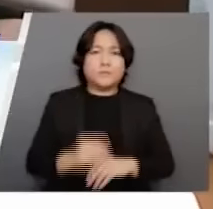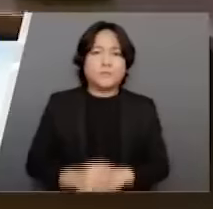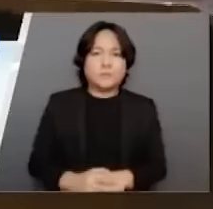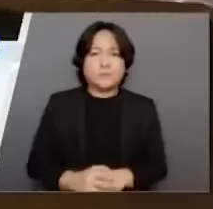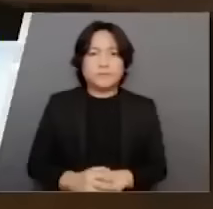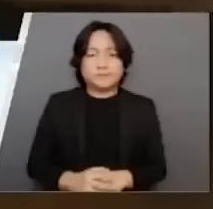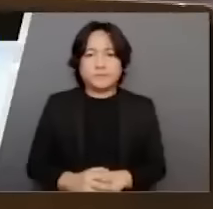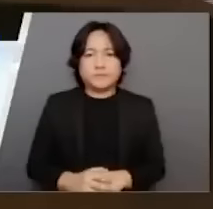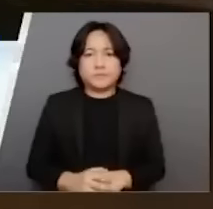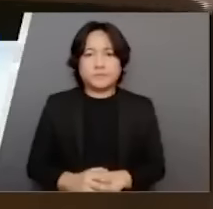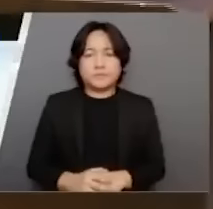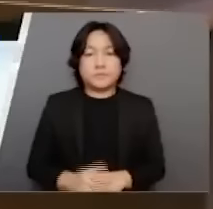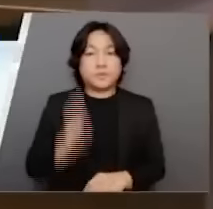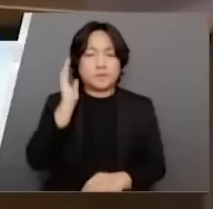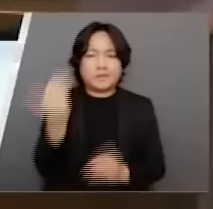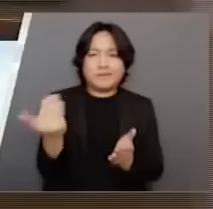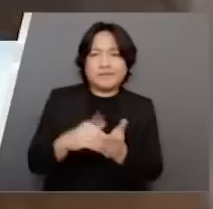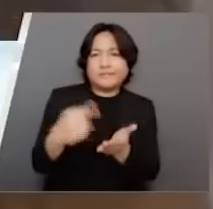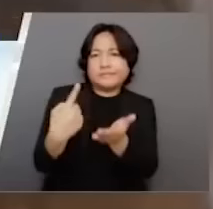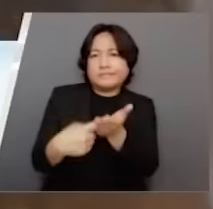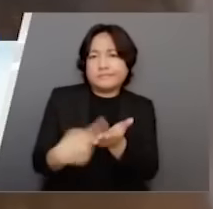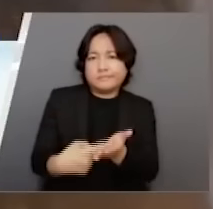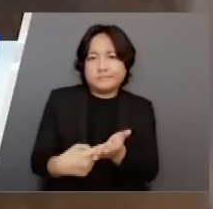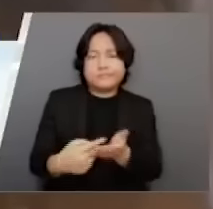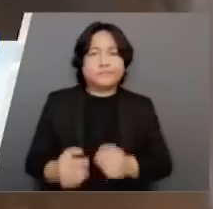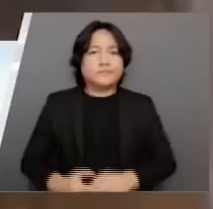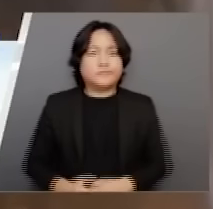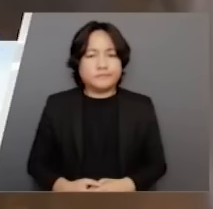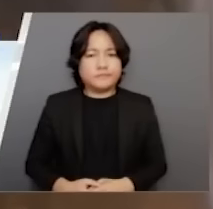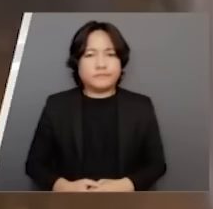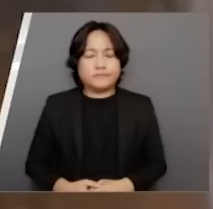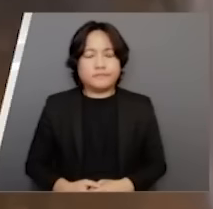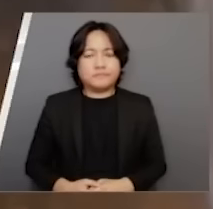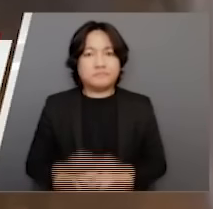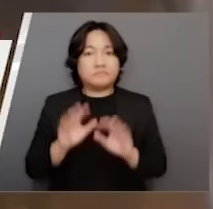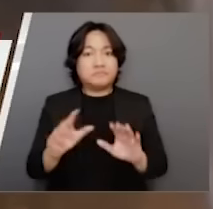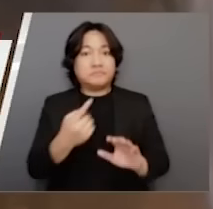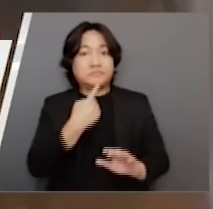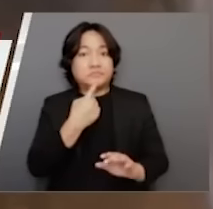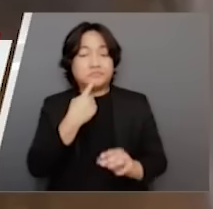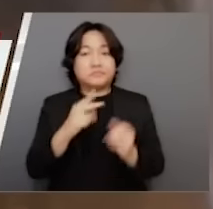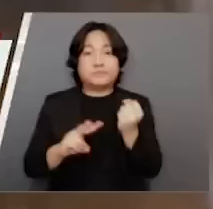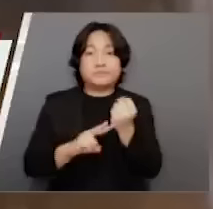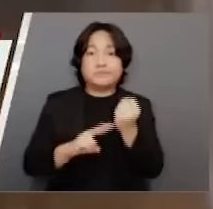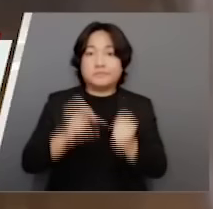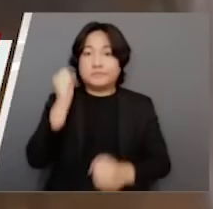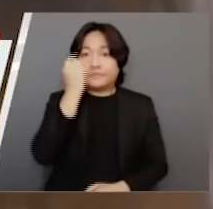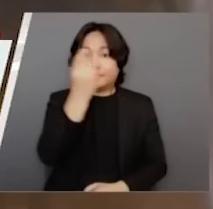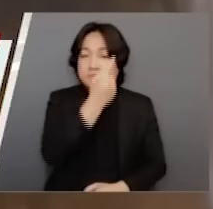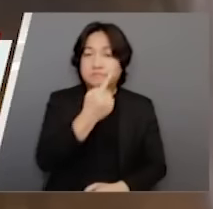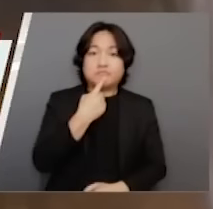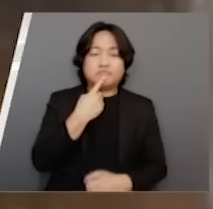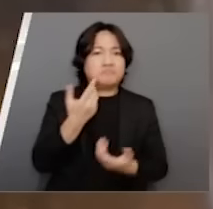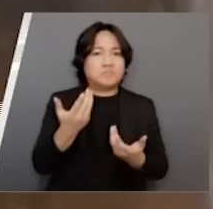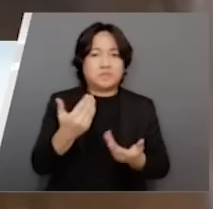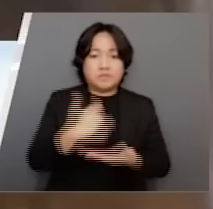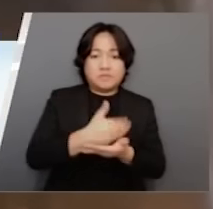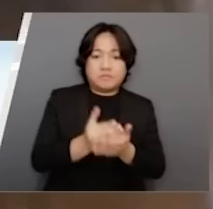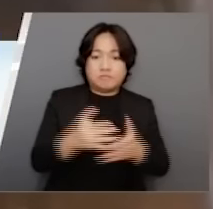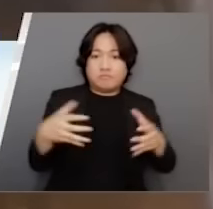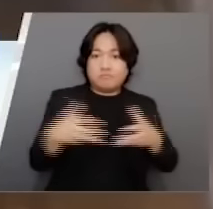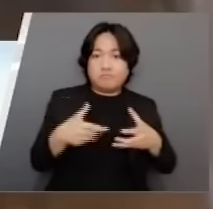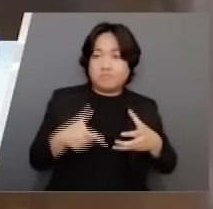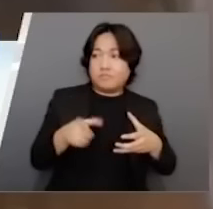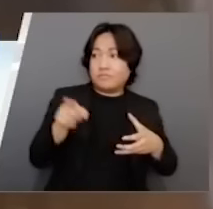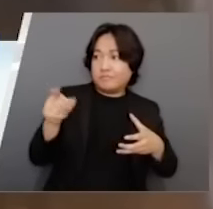daw ito sa period of amendments. Bagamat ipinauubayan na raw ni Vice President Sara Duterte ang kanilang budget sa Kongreso, umaasa